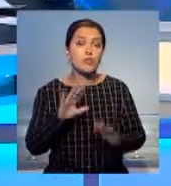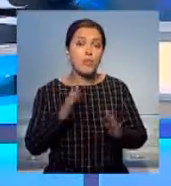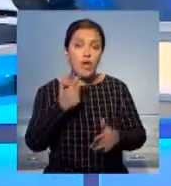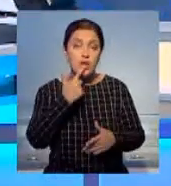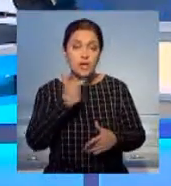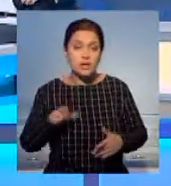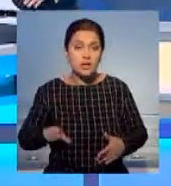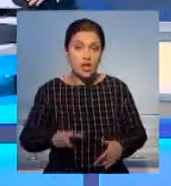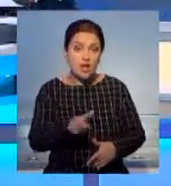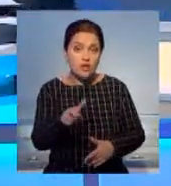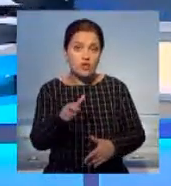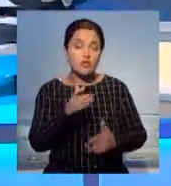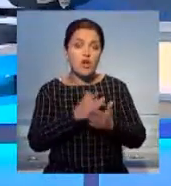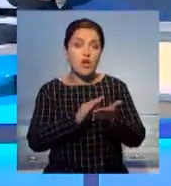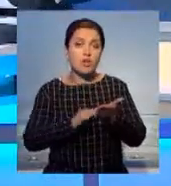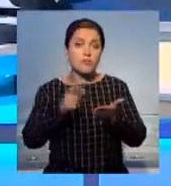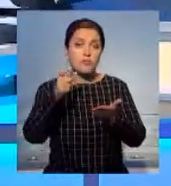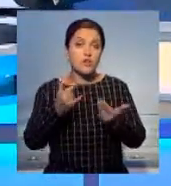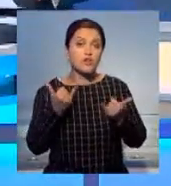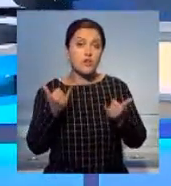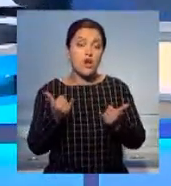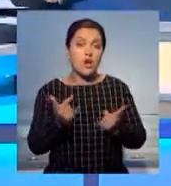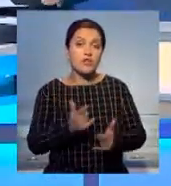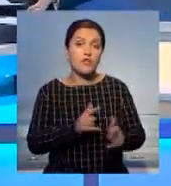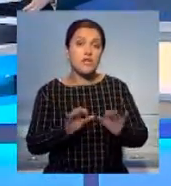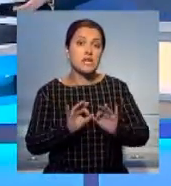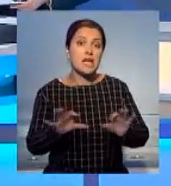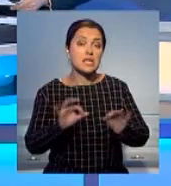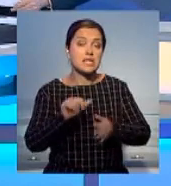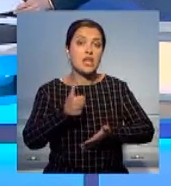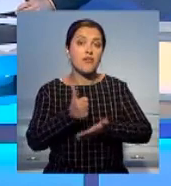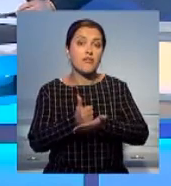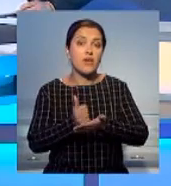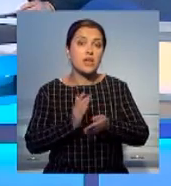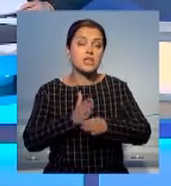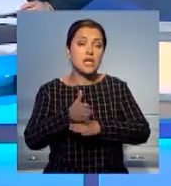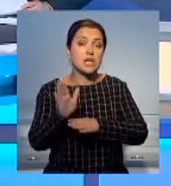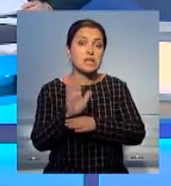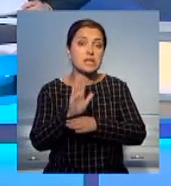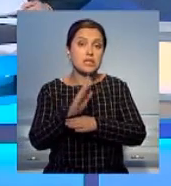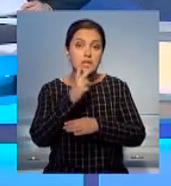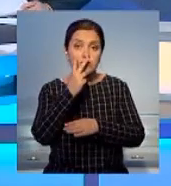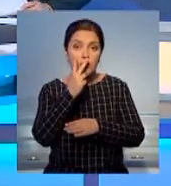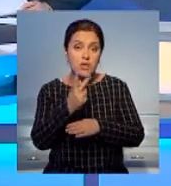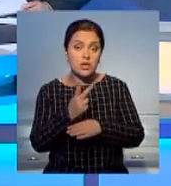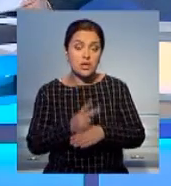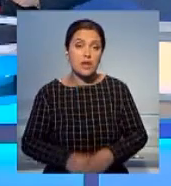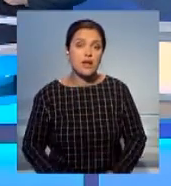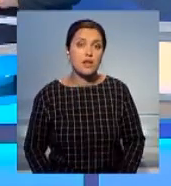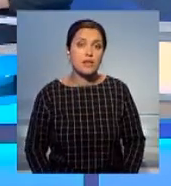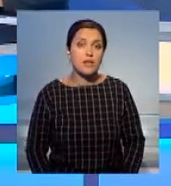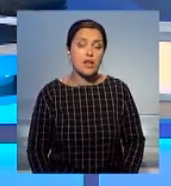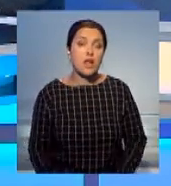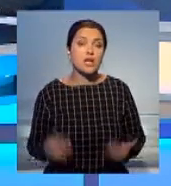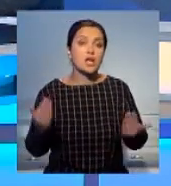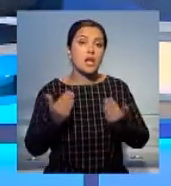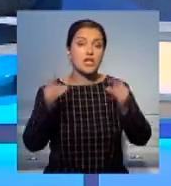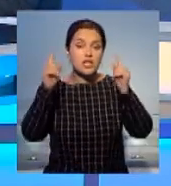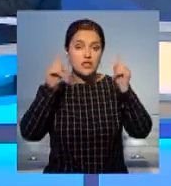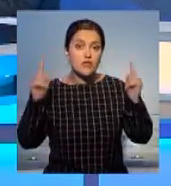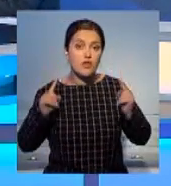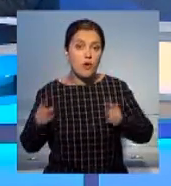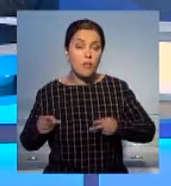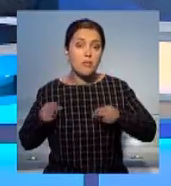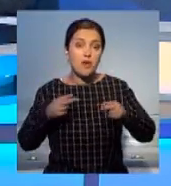происходит на красной дорожке, следит Марк Брюшко, и сейчас он готов рассказать о главных гостях кинопросмотра. Марк, какие